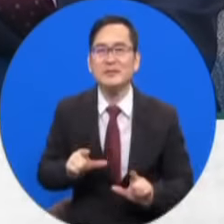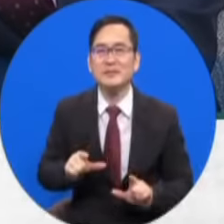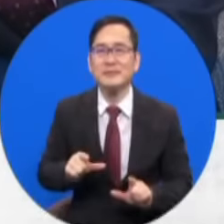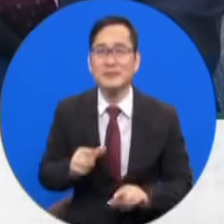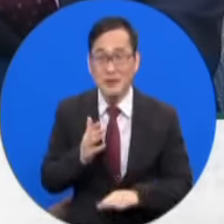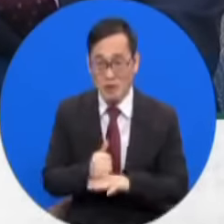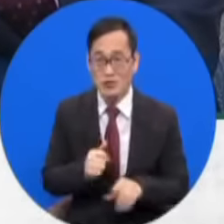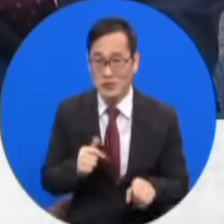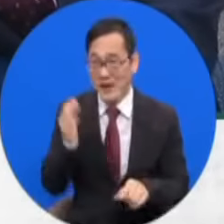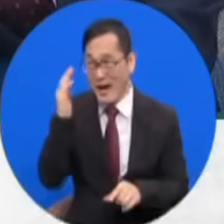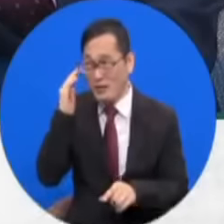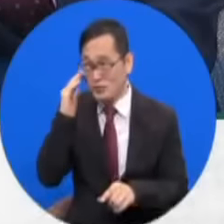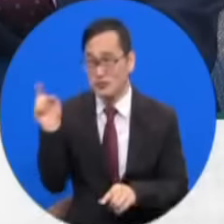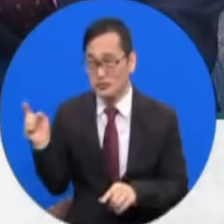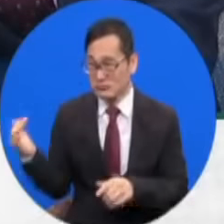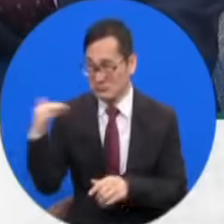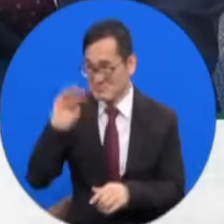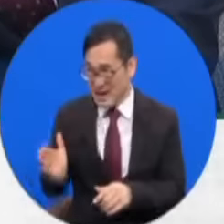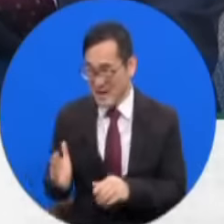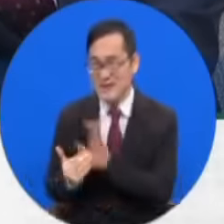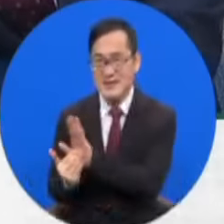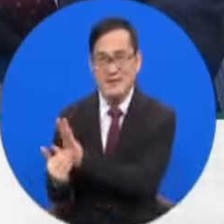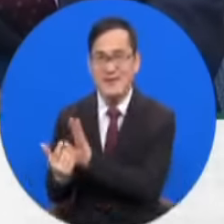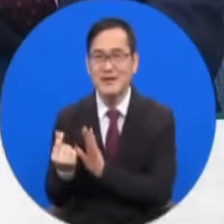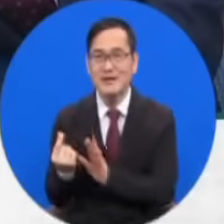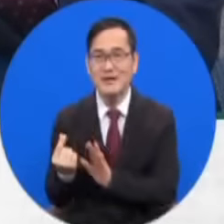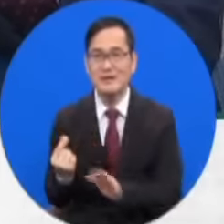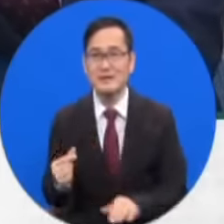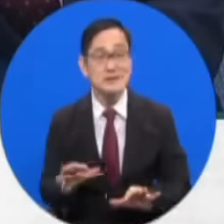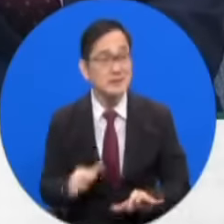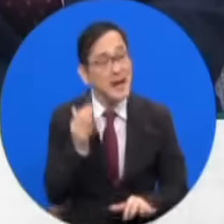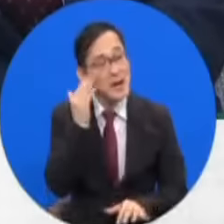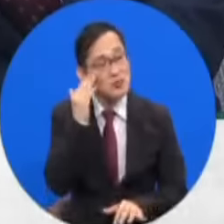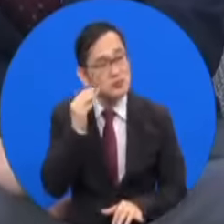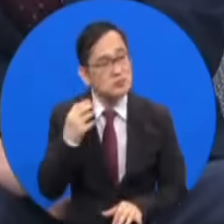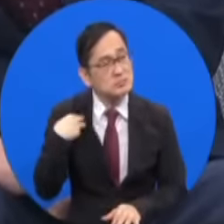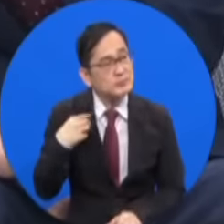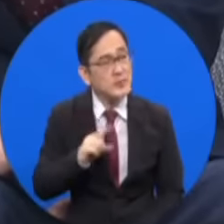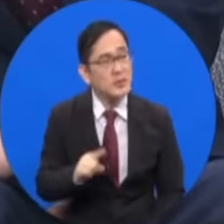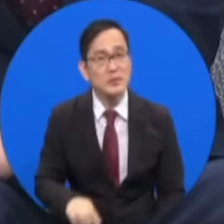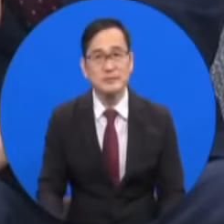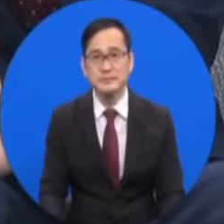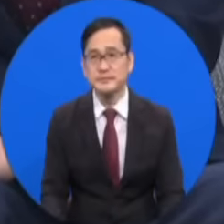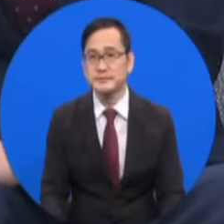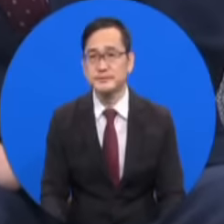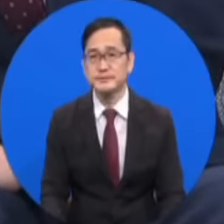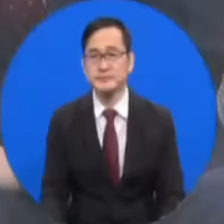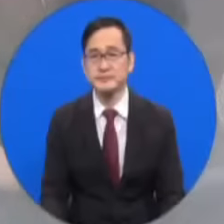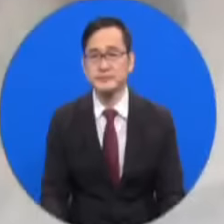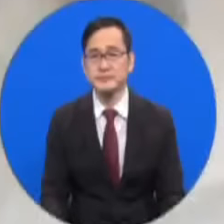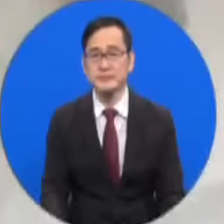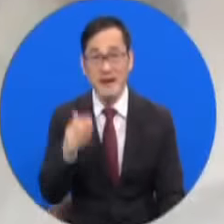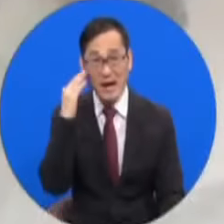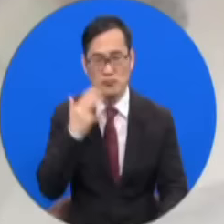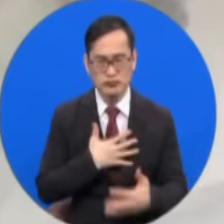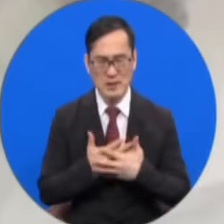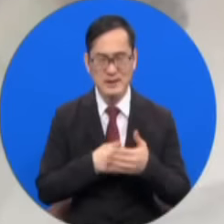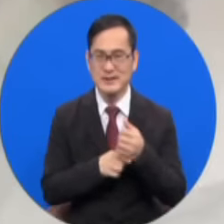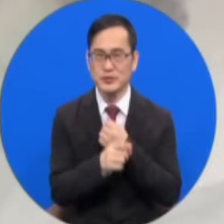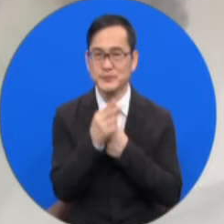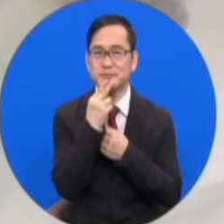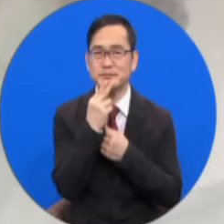하는 그러 조치도 있을 것 같습니다 그럼 우리 정부 우리 대한민국은 뭘 해야 됩니까 지금 어 우리는 너무 그렇게 과도하게 불안해 할 거는 없습니다